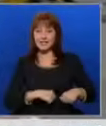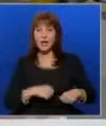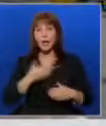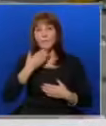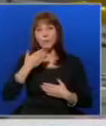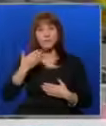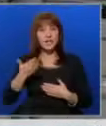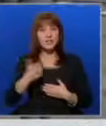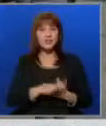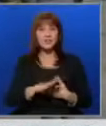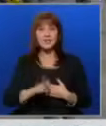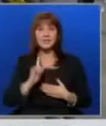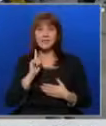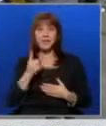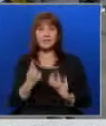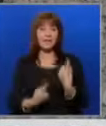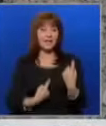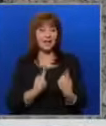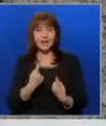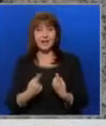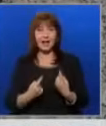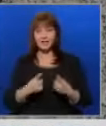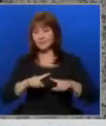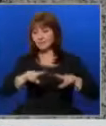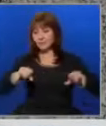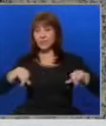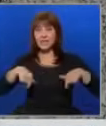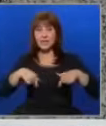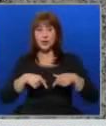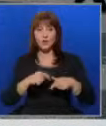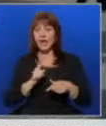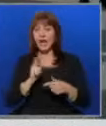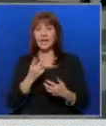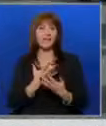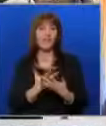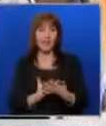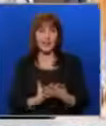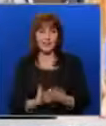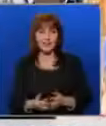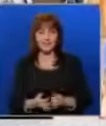че децата трябва да играят по площадки и стадиони, а не да бъдат в плен.